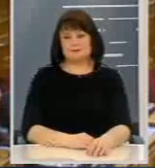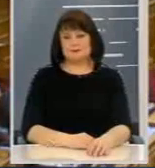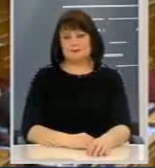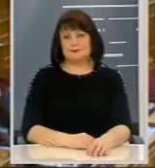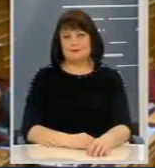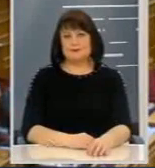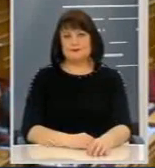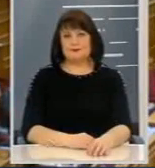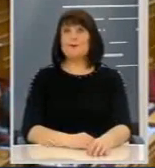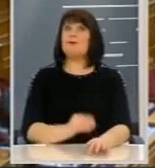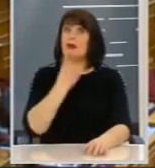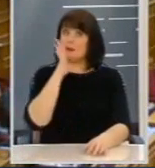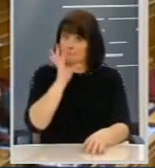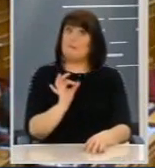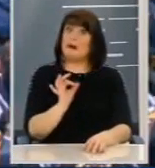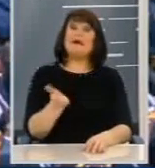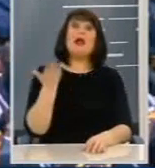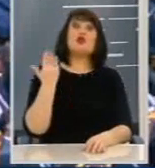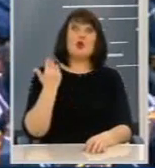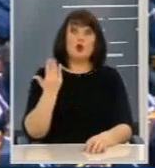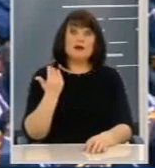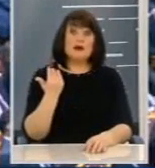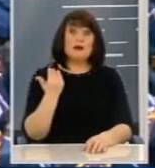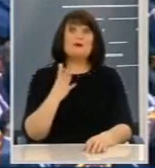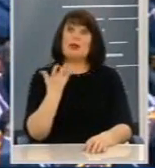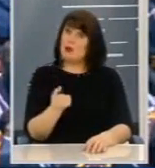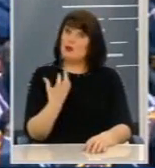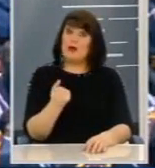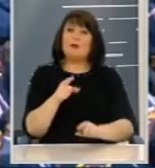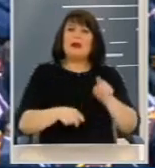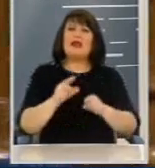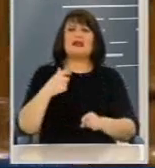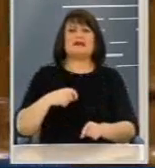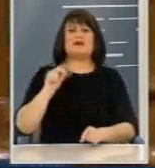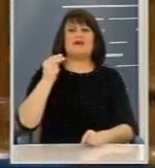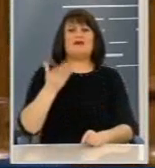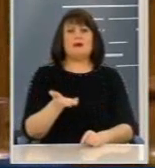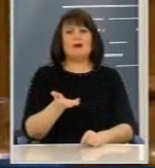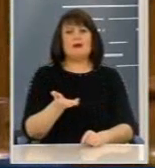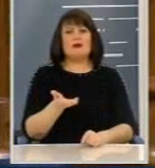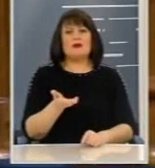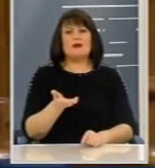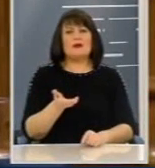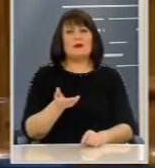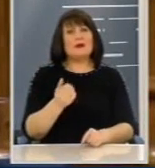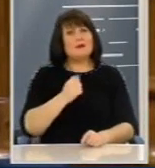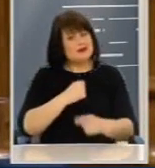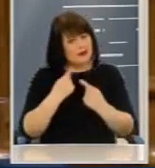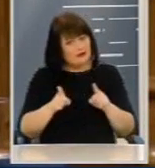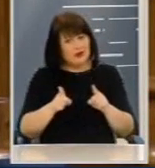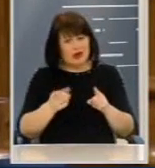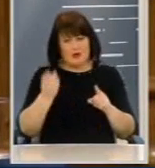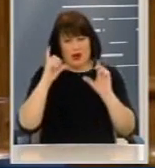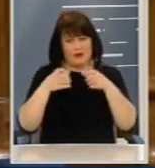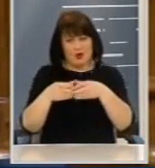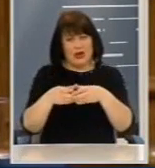Διότι πράγματι και τότε υπήρχαν στελέχη της συντηρητικής παράταξης που είχαν άλλη άποψη. Ότι